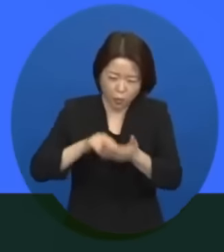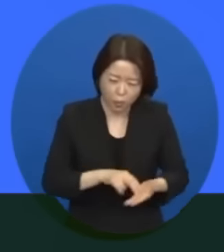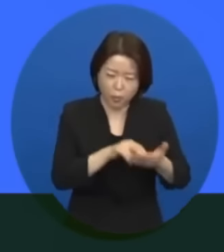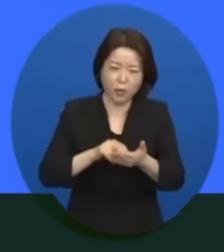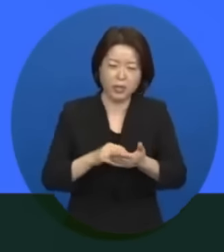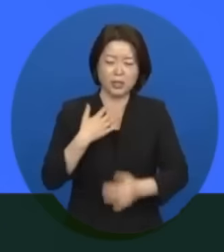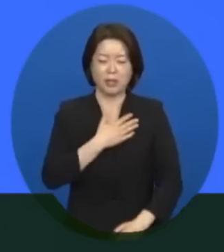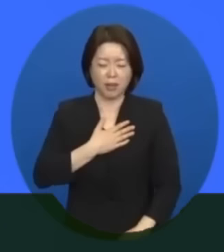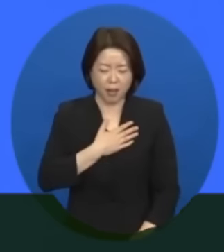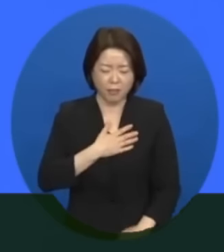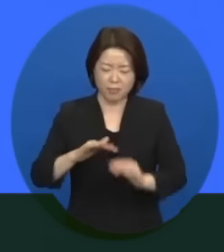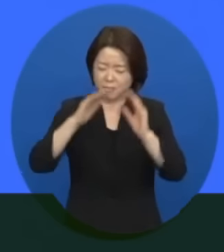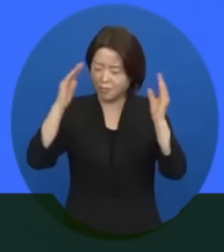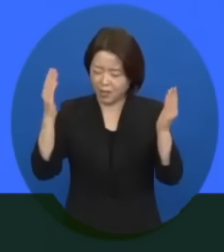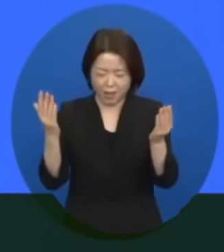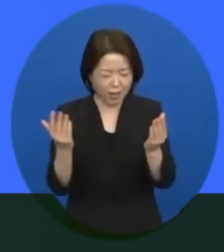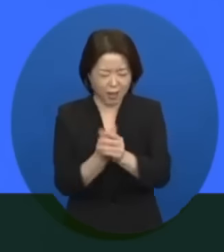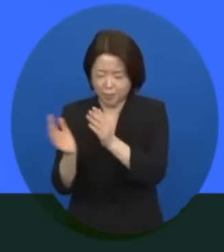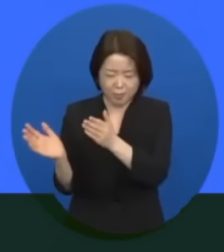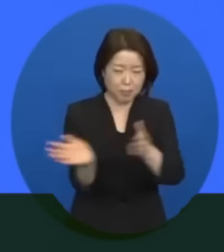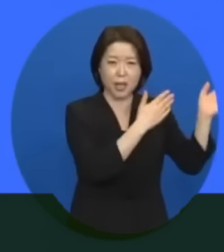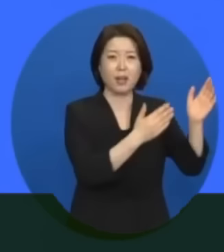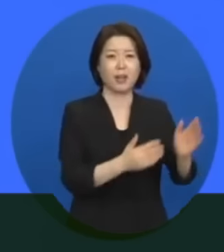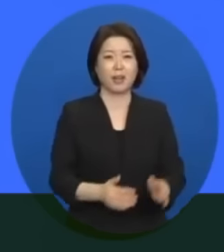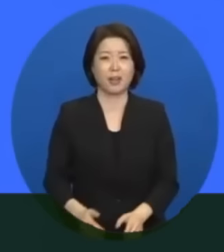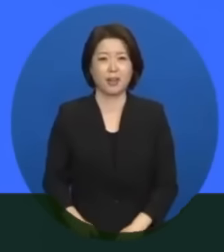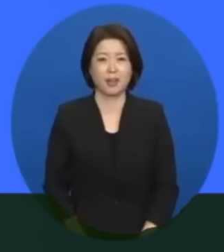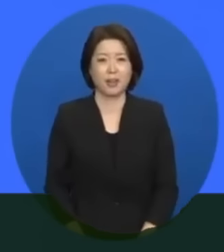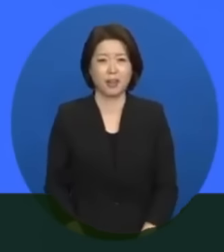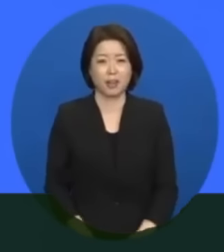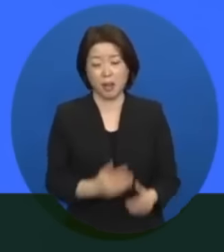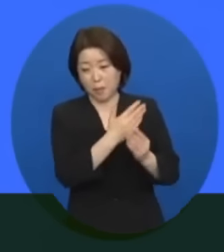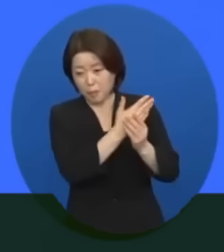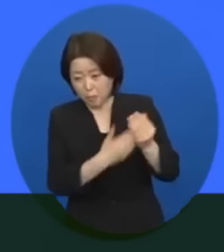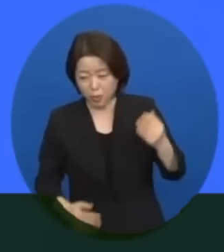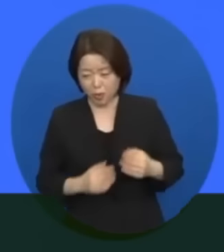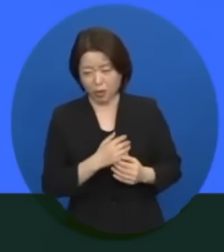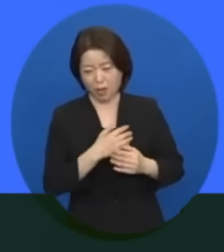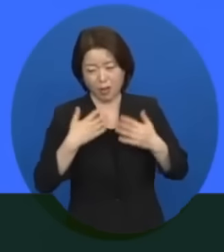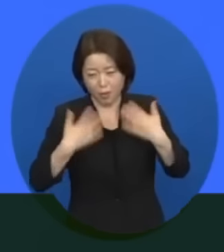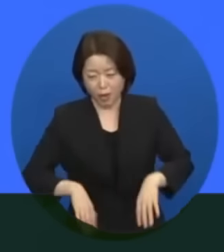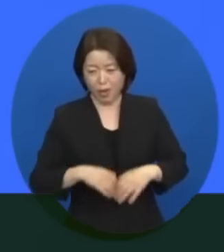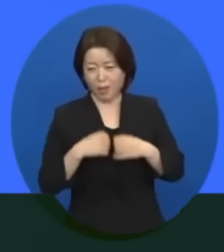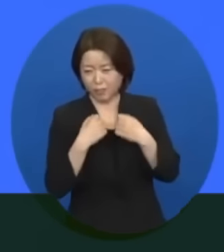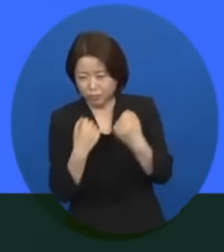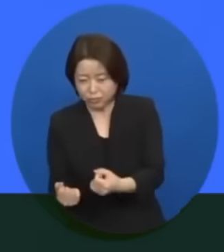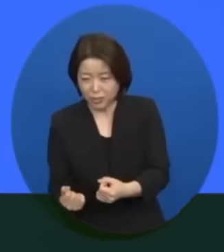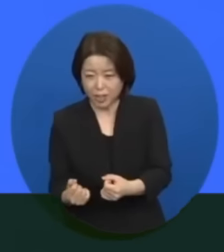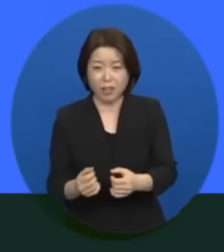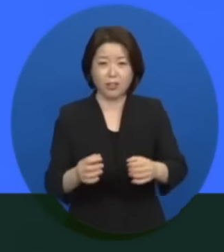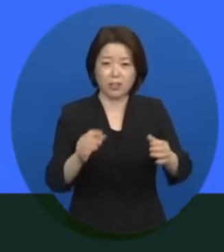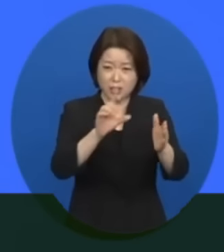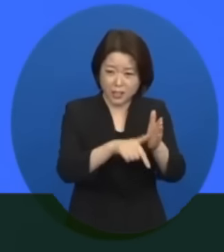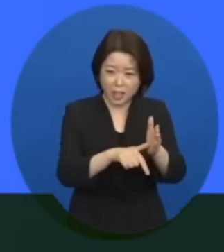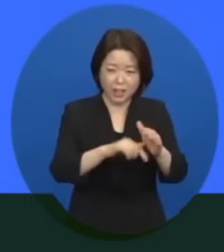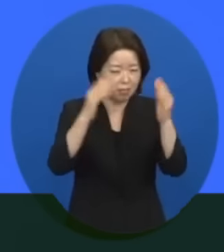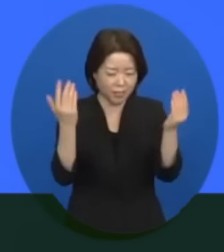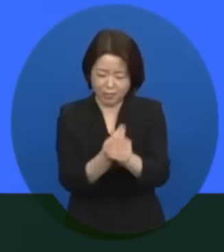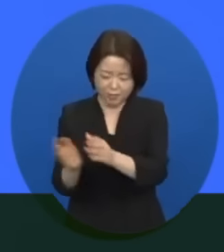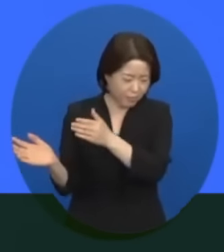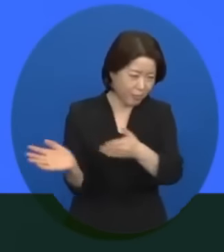감정들 다 이제 지나간 거야 무기력했던 그 모든 순간들 다 이제 지나간 거야 그것이